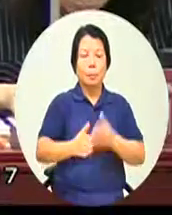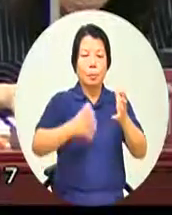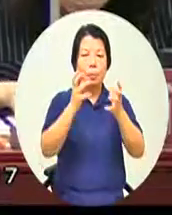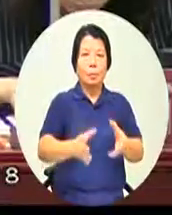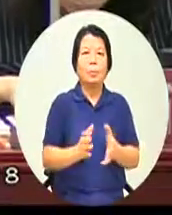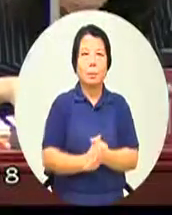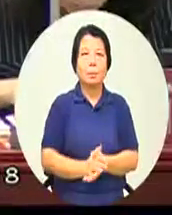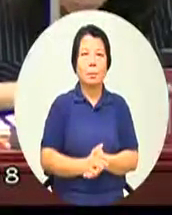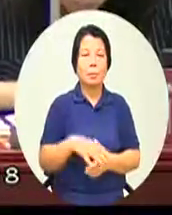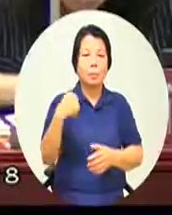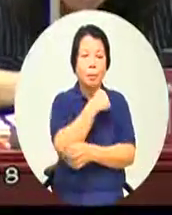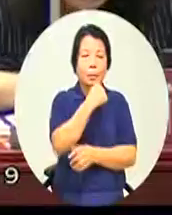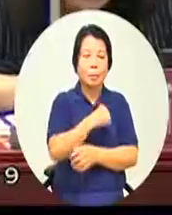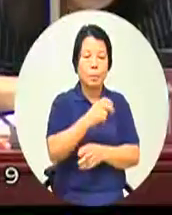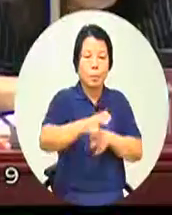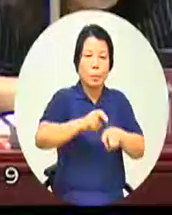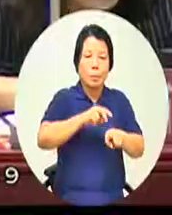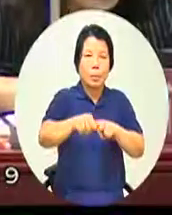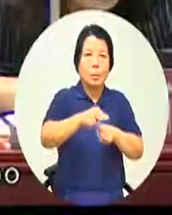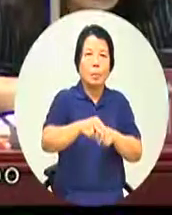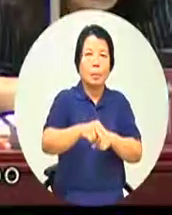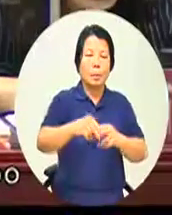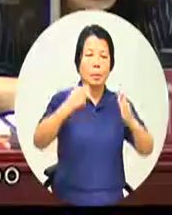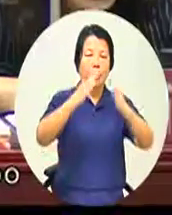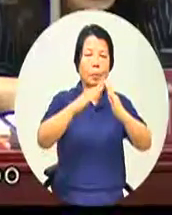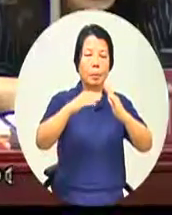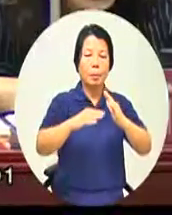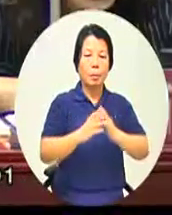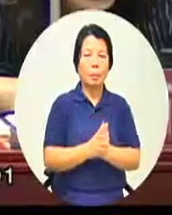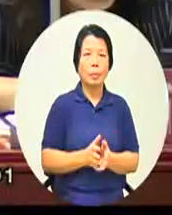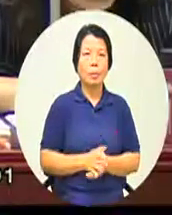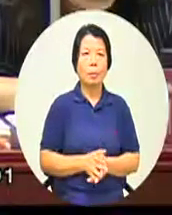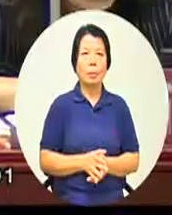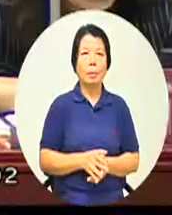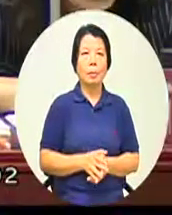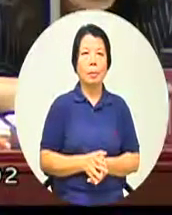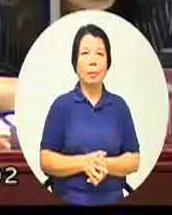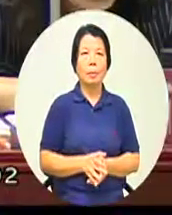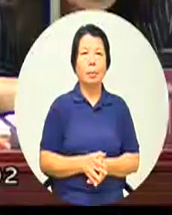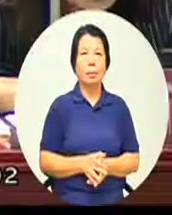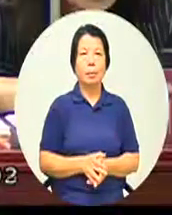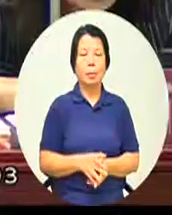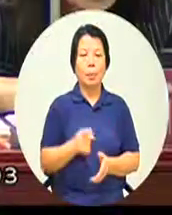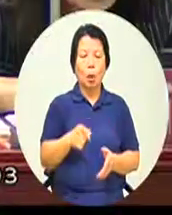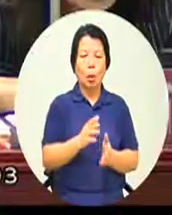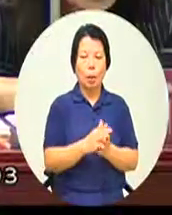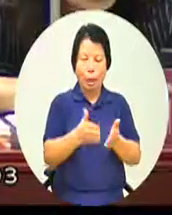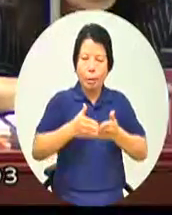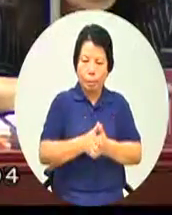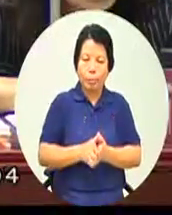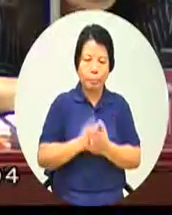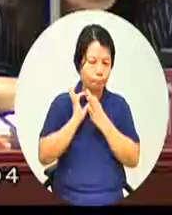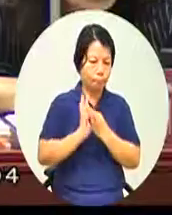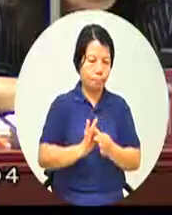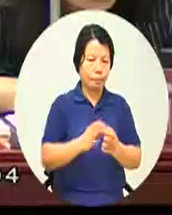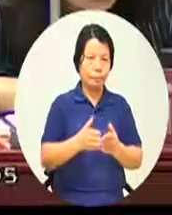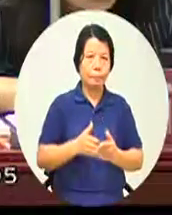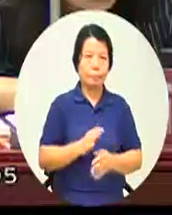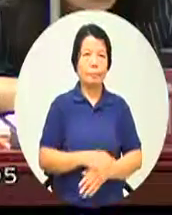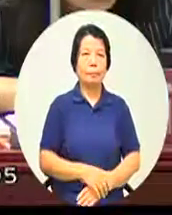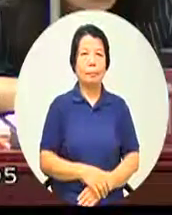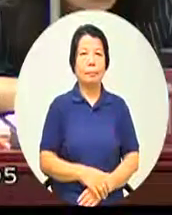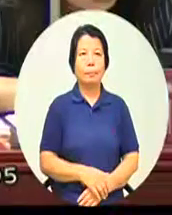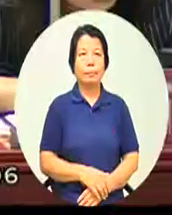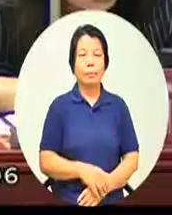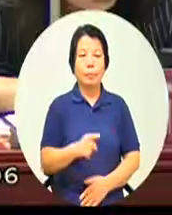台湾铁道馆的话，实体文物馆的话，其实还有一长段路要走，因为其实我们